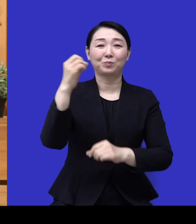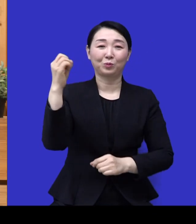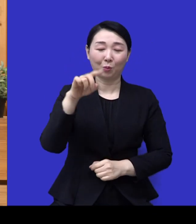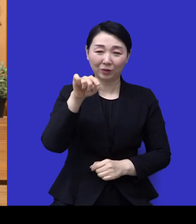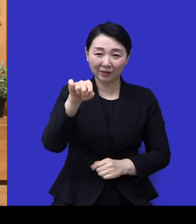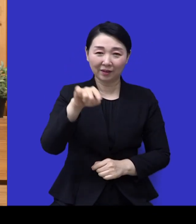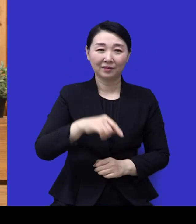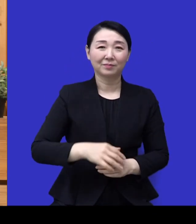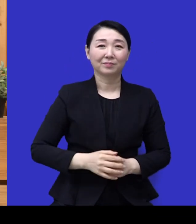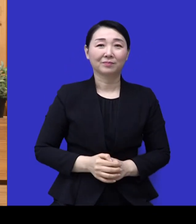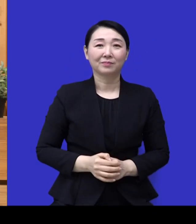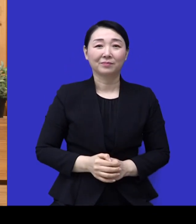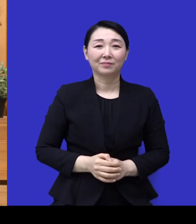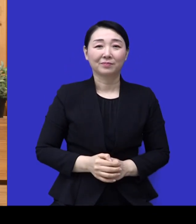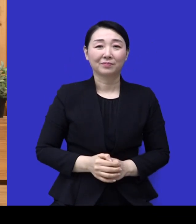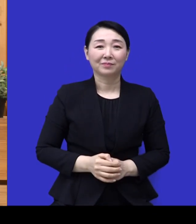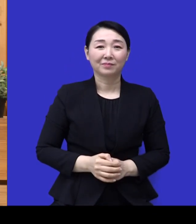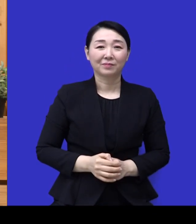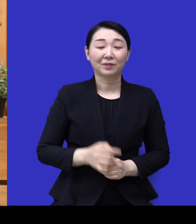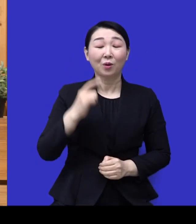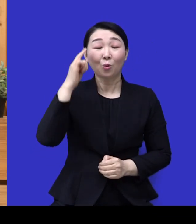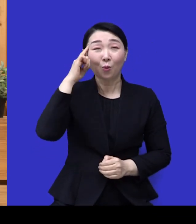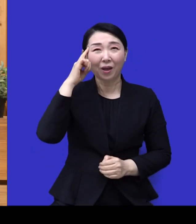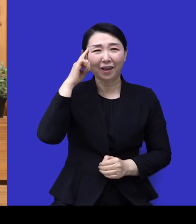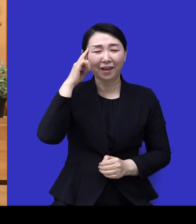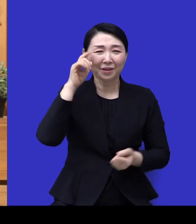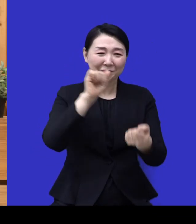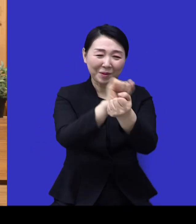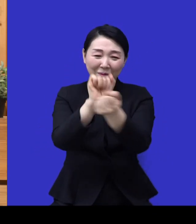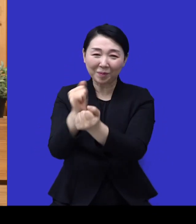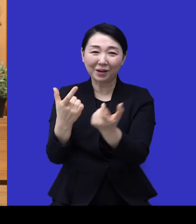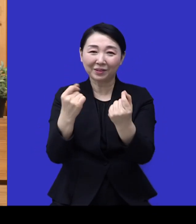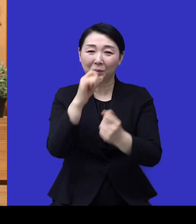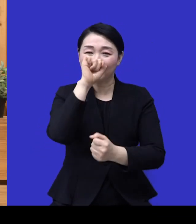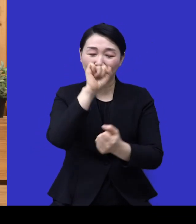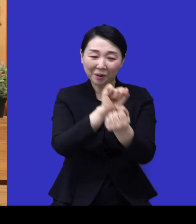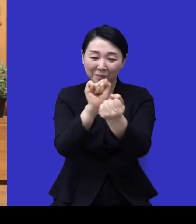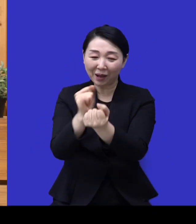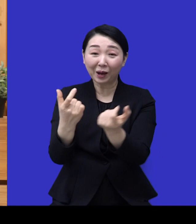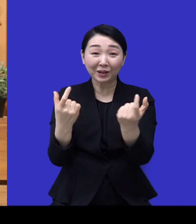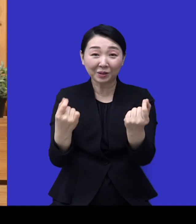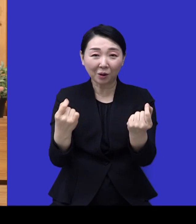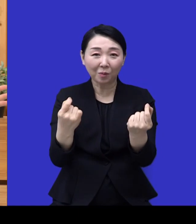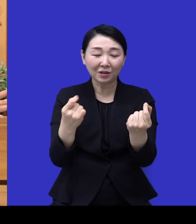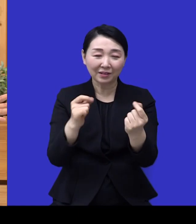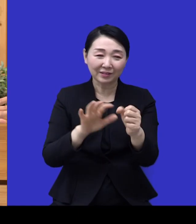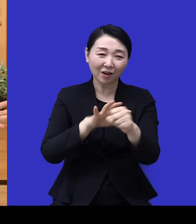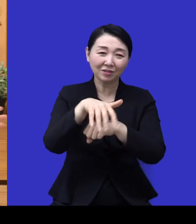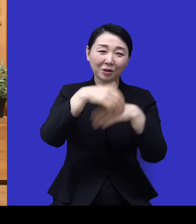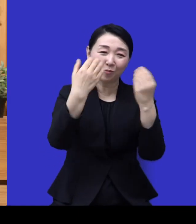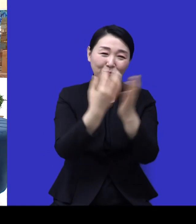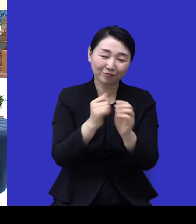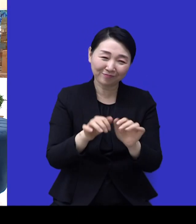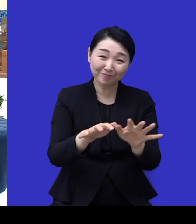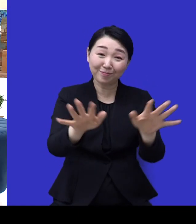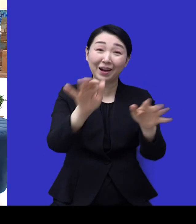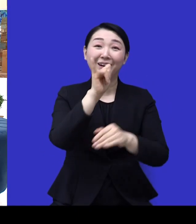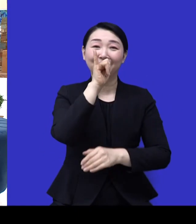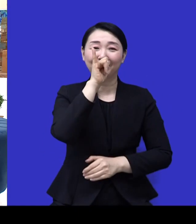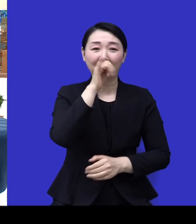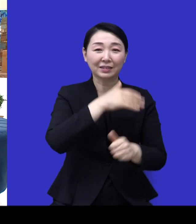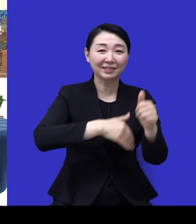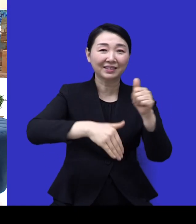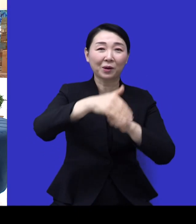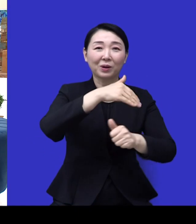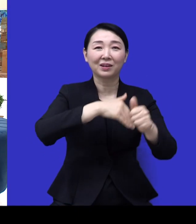그것이 이렇게 바이러스처럼 막 선한 바이러스가 되어서 전 세계로 막 퍼져 나갈 그